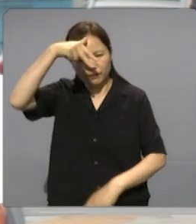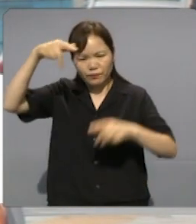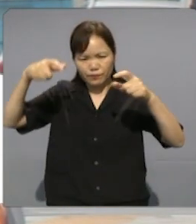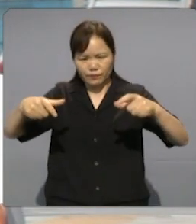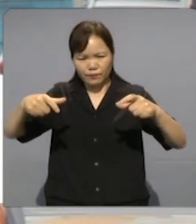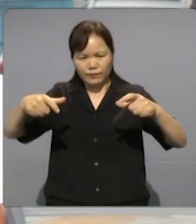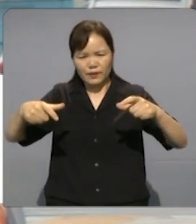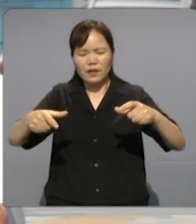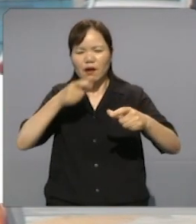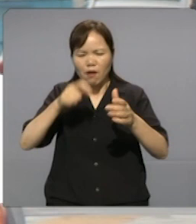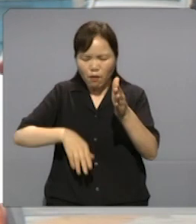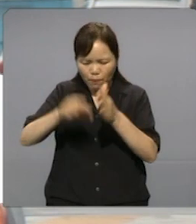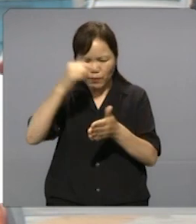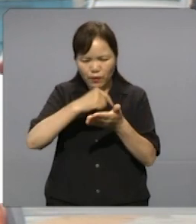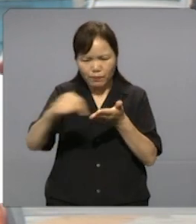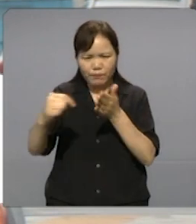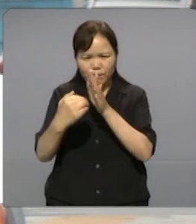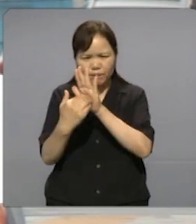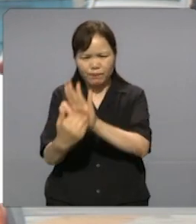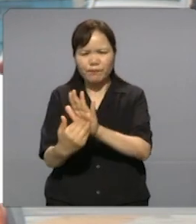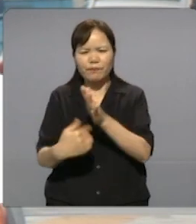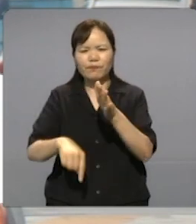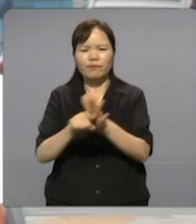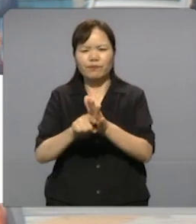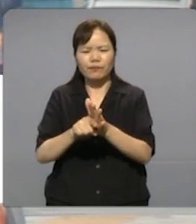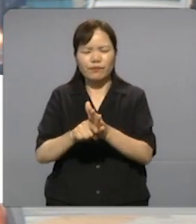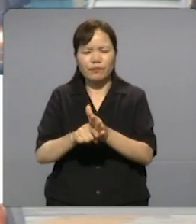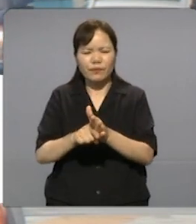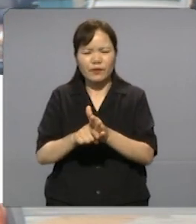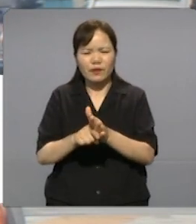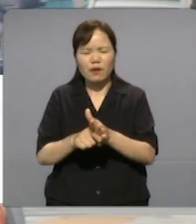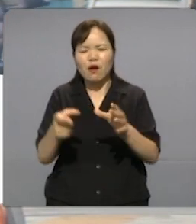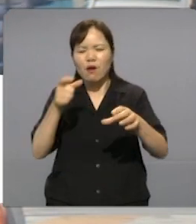부평구에서는 침수 피해 예방을 위하여 하수 역류 차단기와